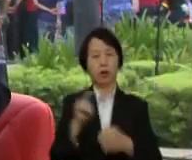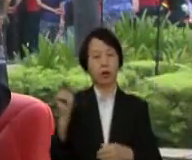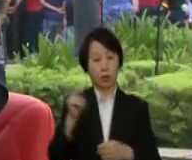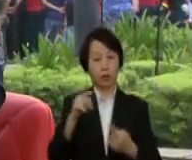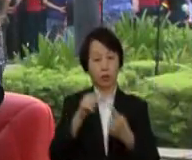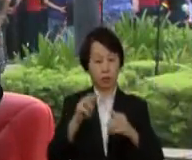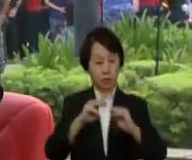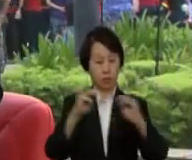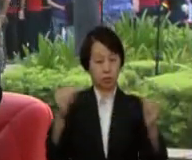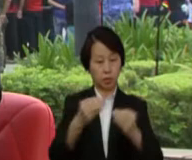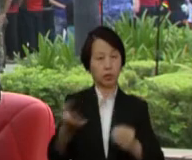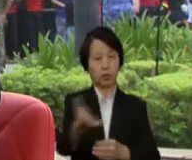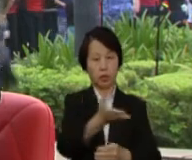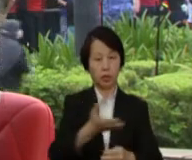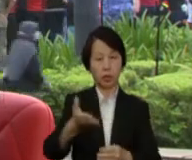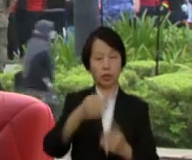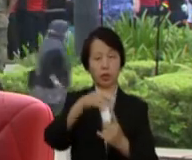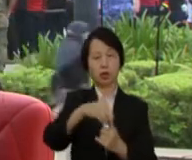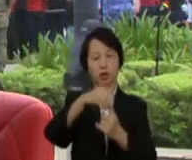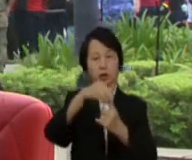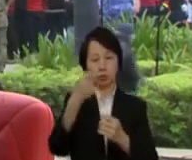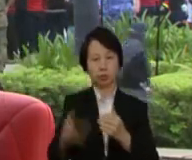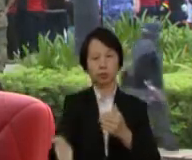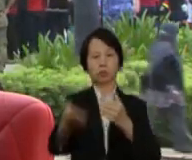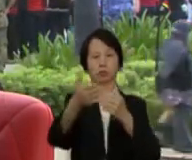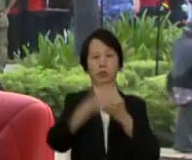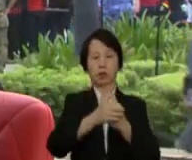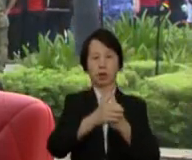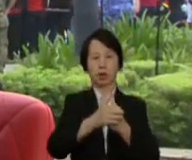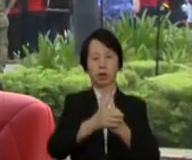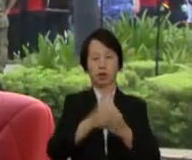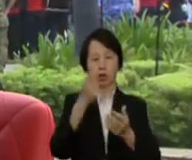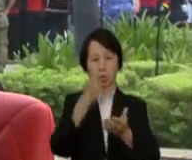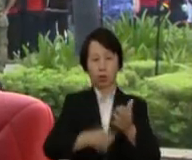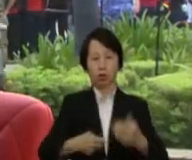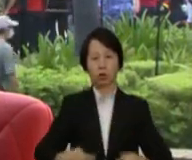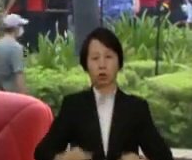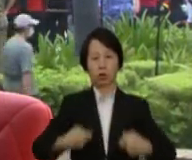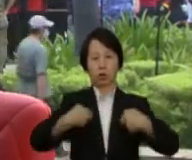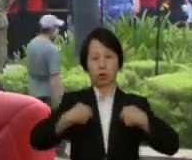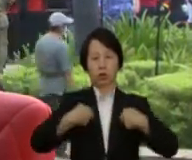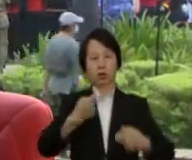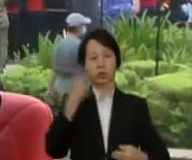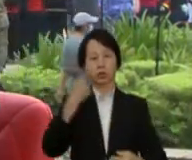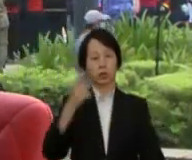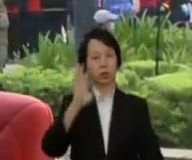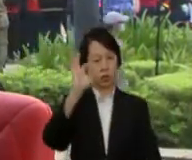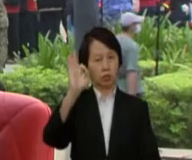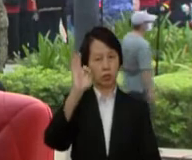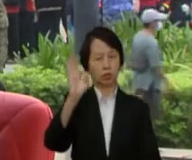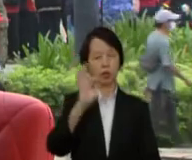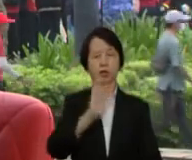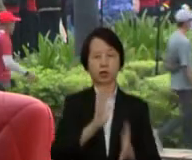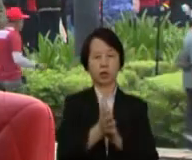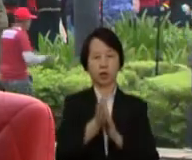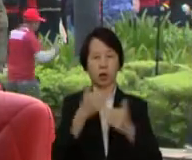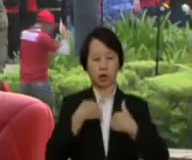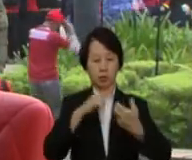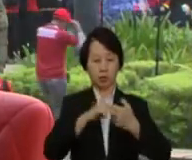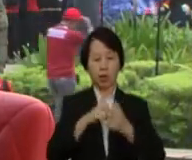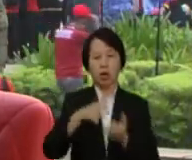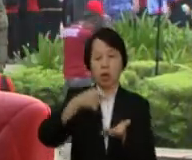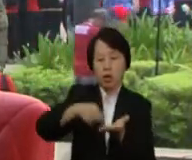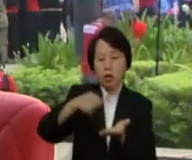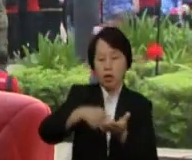kepada masyarakat, khususnya untuk mengembalikan kos sara hidup yang sentiasa stabil supaya tidak terganggu